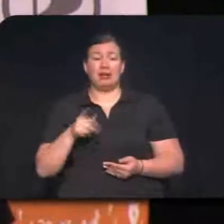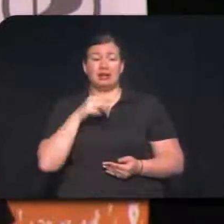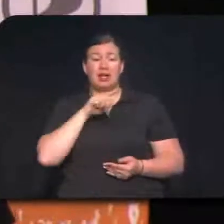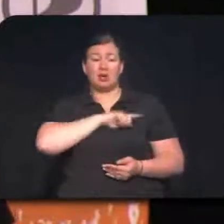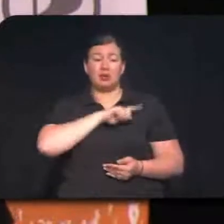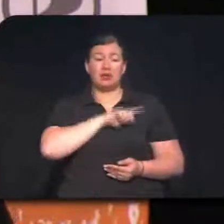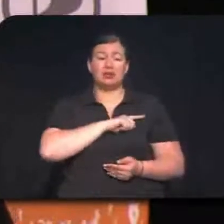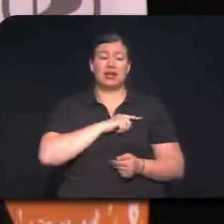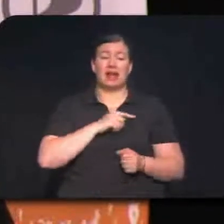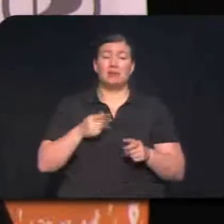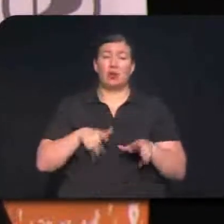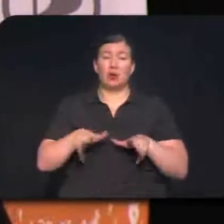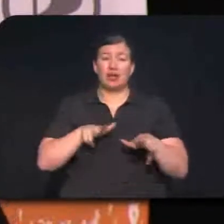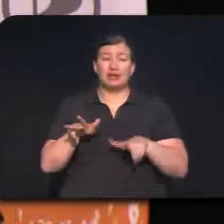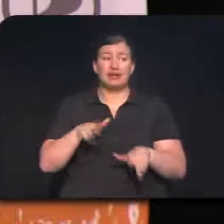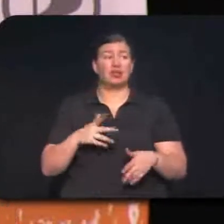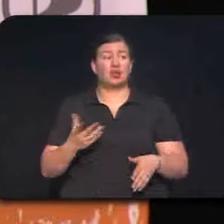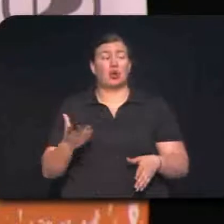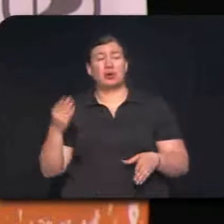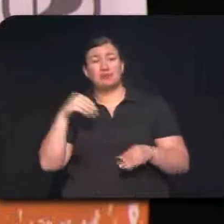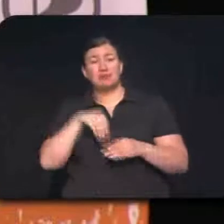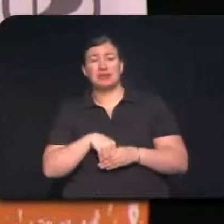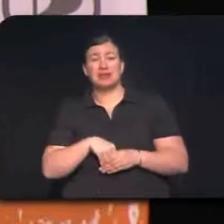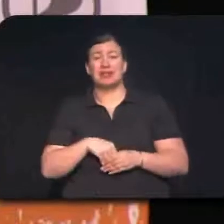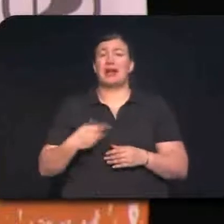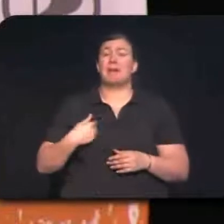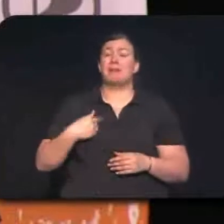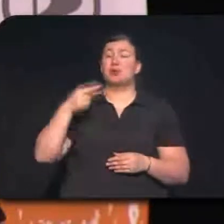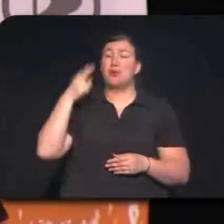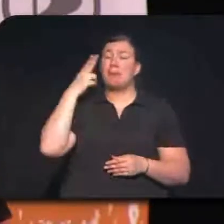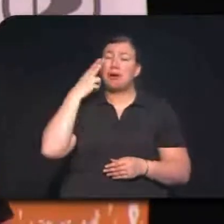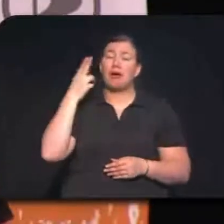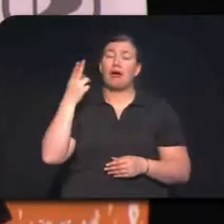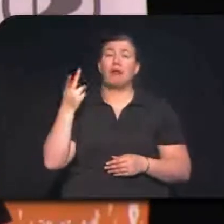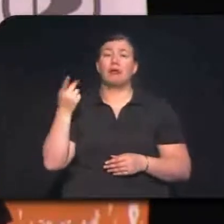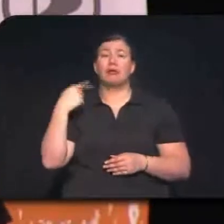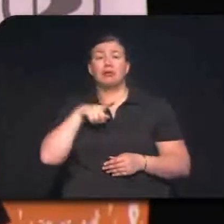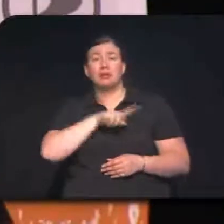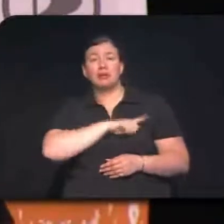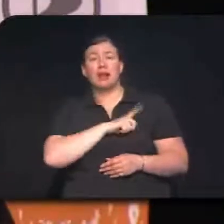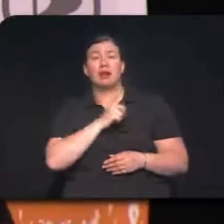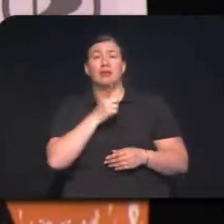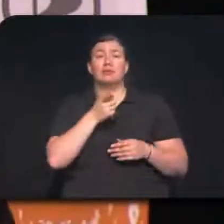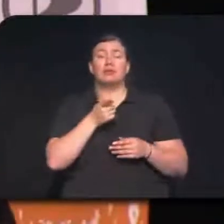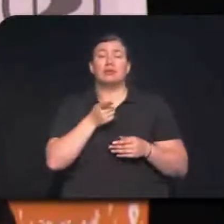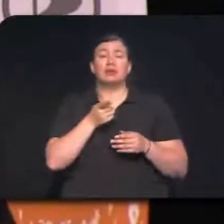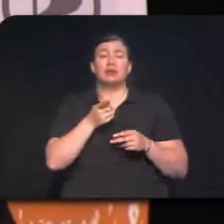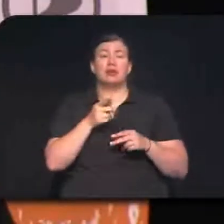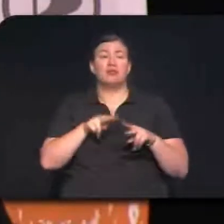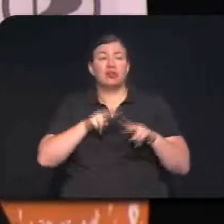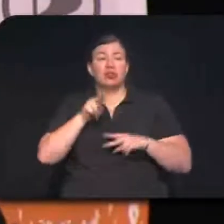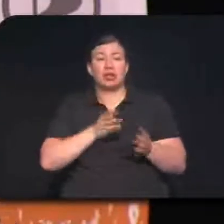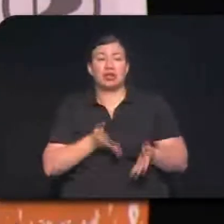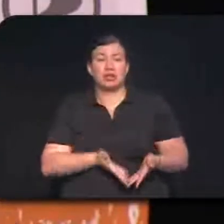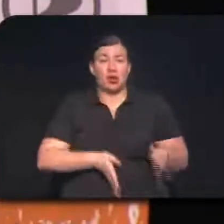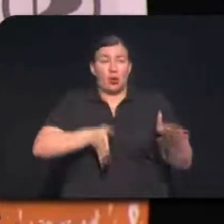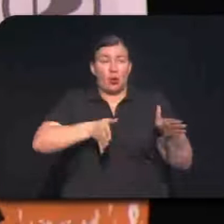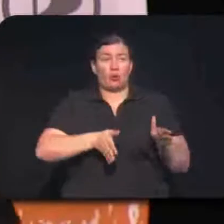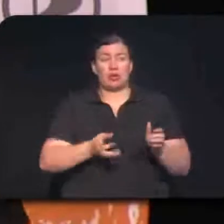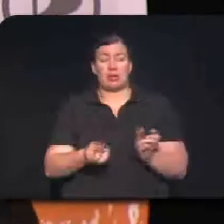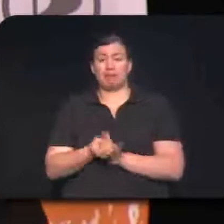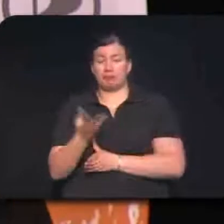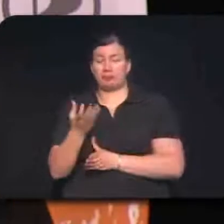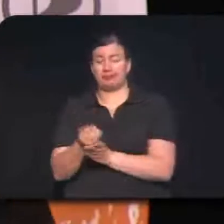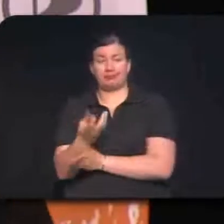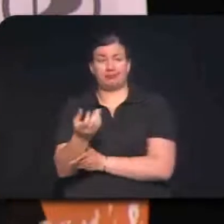ja die Selbstorganisation die Paraden werden vor Ort sogenannte Urnen und wie das geregelt ist